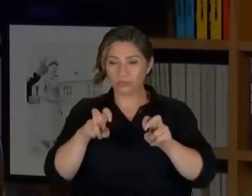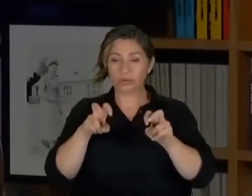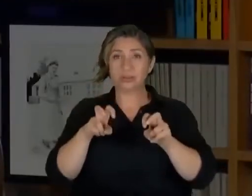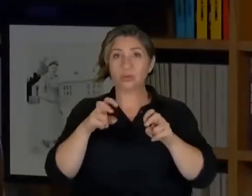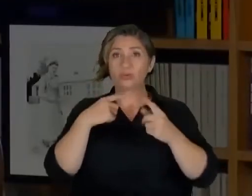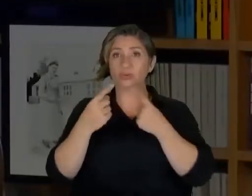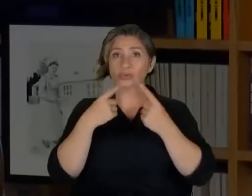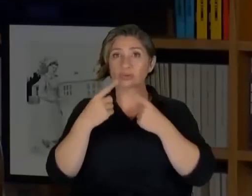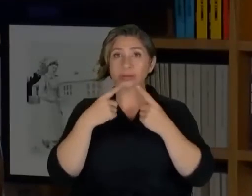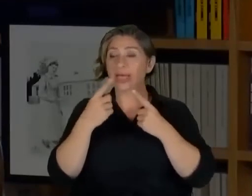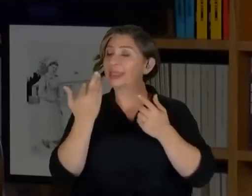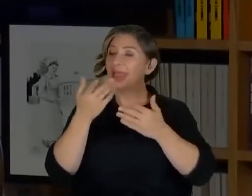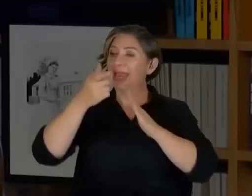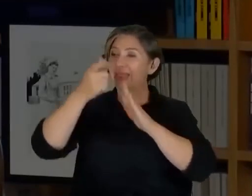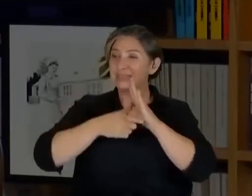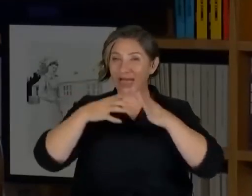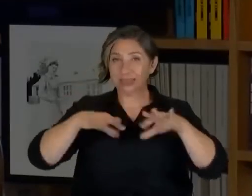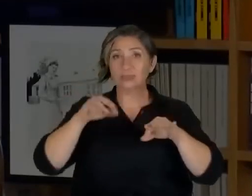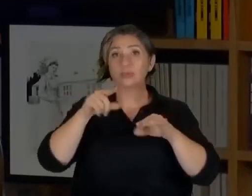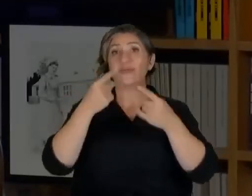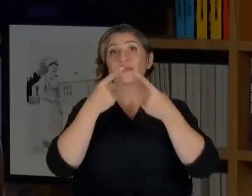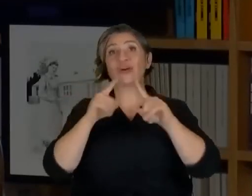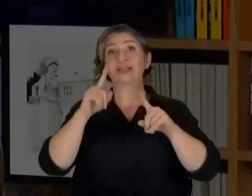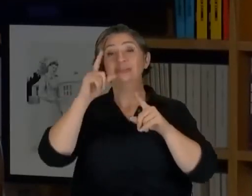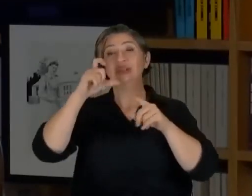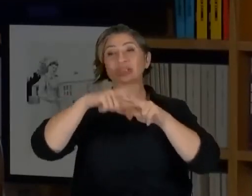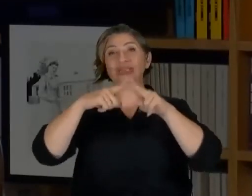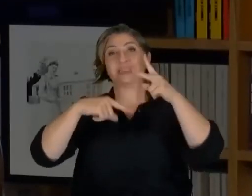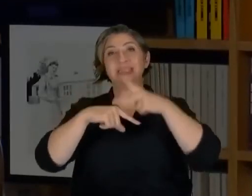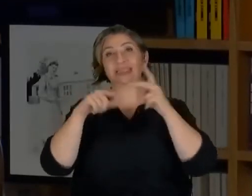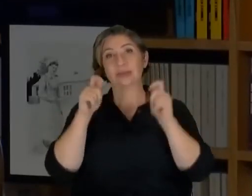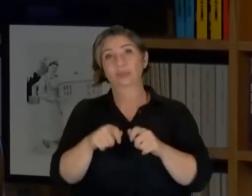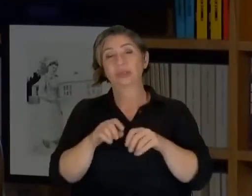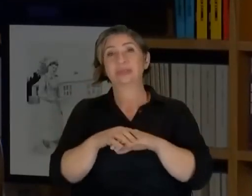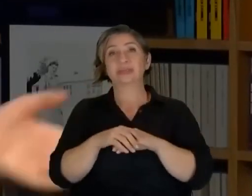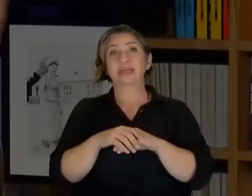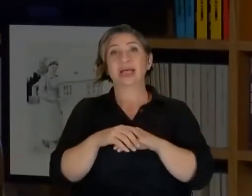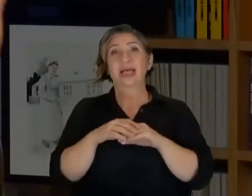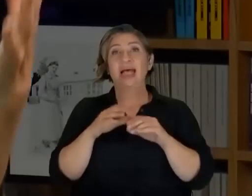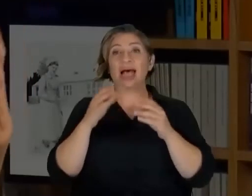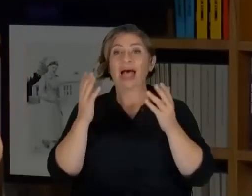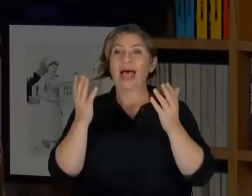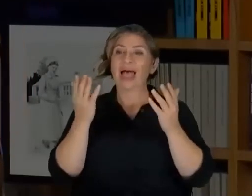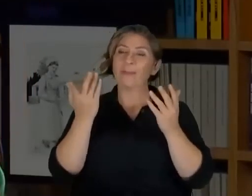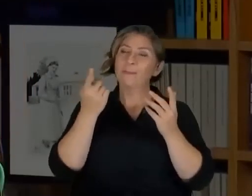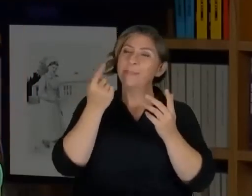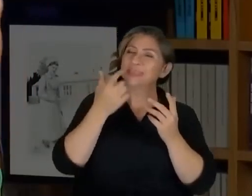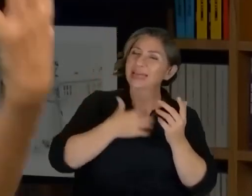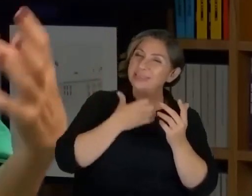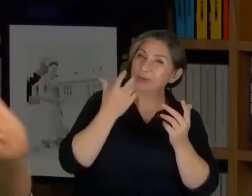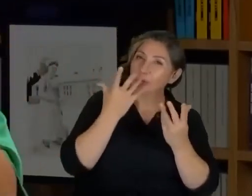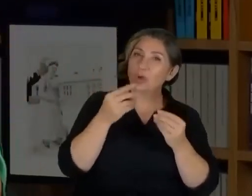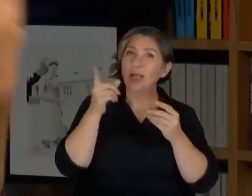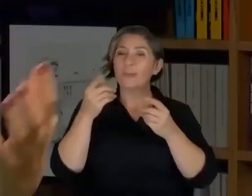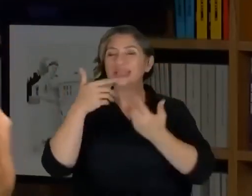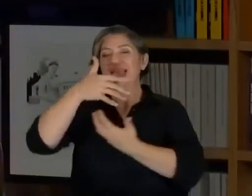oturacağız, konuşacağız, repertuar hazır. Bu sefer farklı bir cazi bir şey yapacağız. Yani hafif orada arabesk de olacak, o